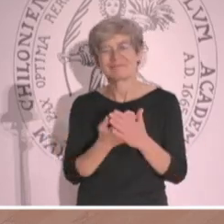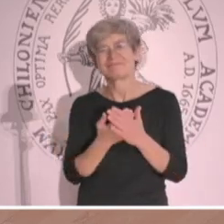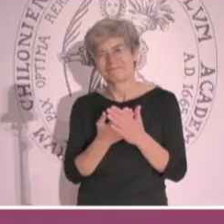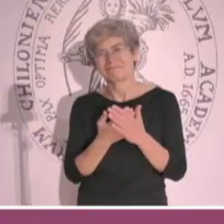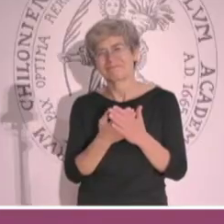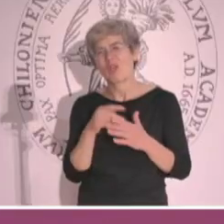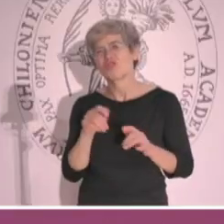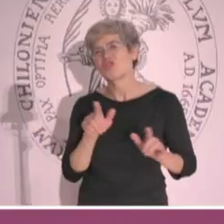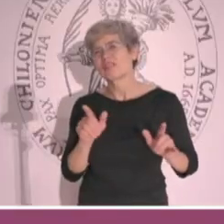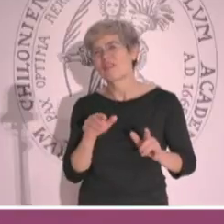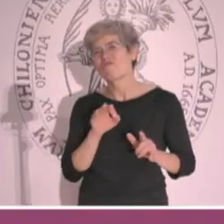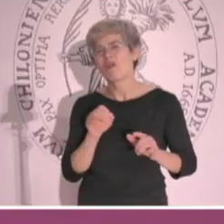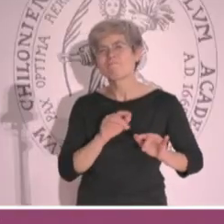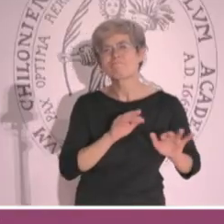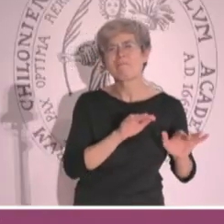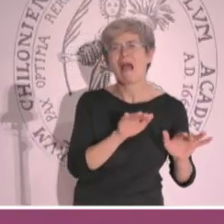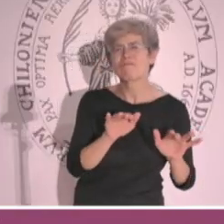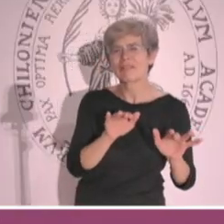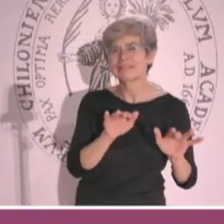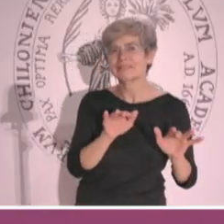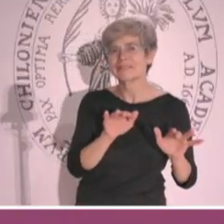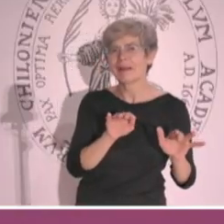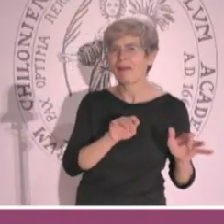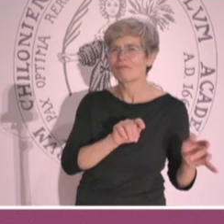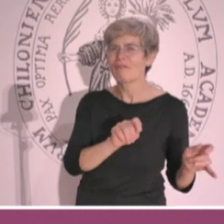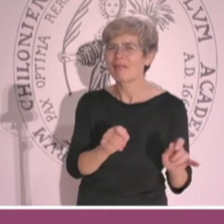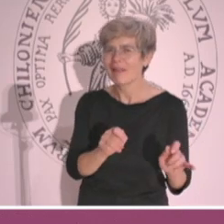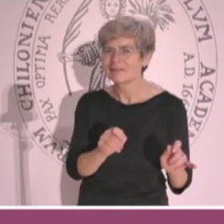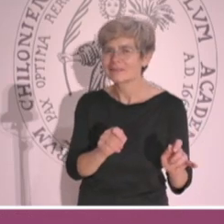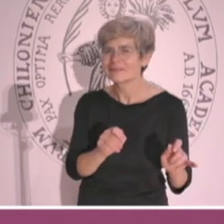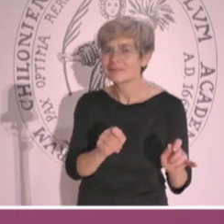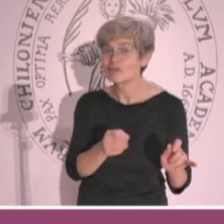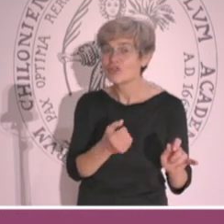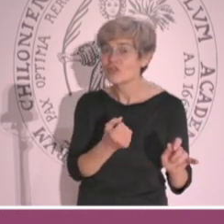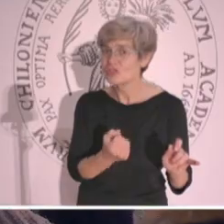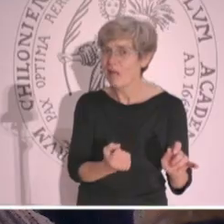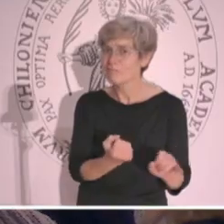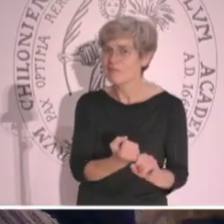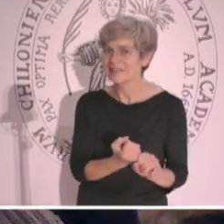Studienzeit wird Sie prägen, wird Sie verändern und wird Sie stärker machen.